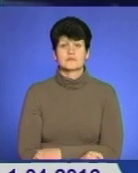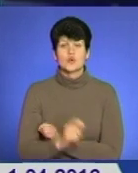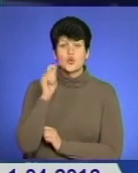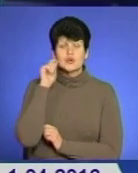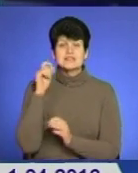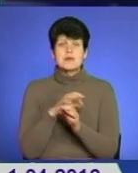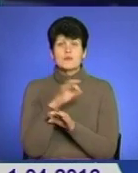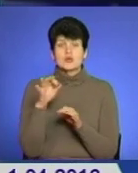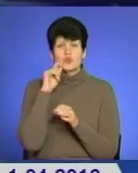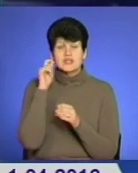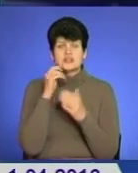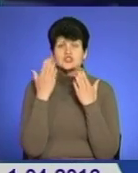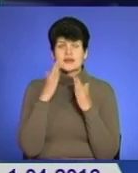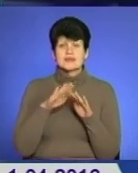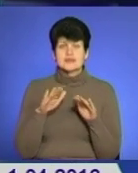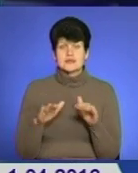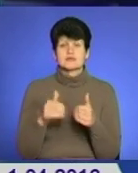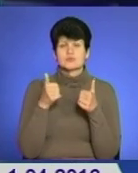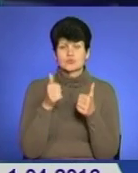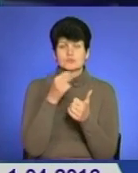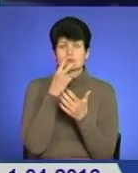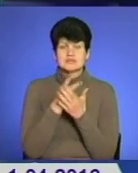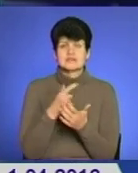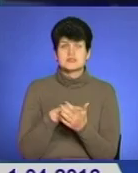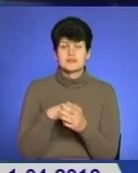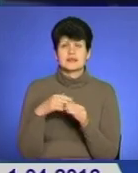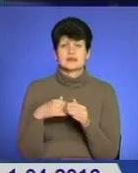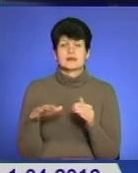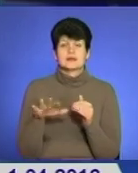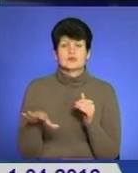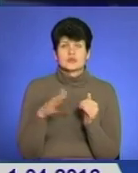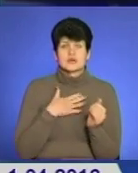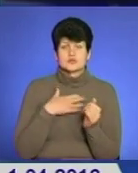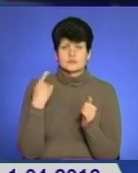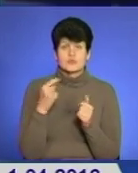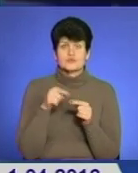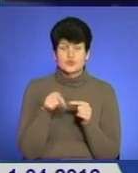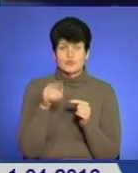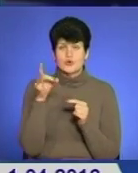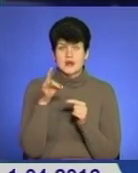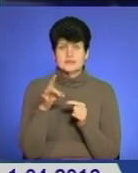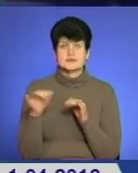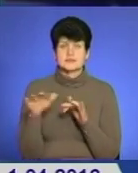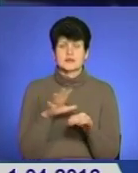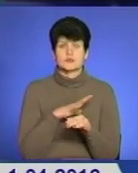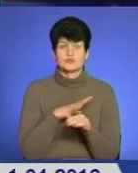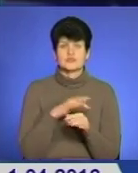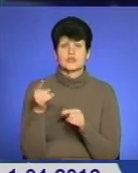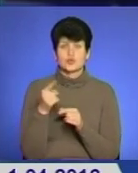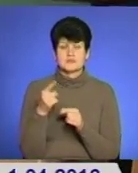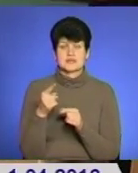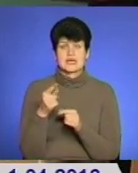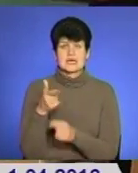Всеукраїнський проєкт «Вся Україна читає дітям» добре зарекомендував себе на теренах нашої області. Цього разу захід відбувся у Тернопільській класичній